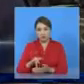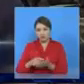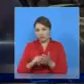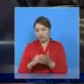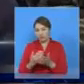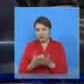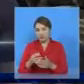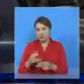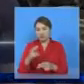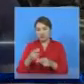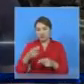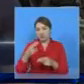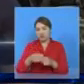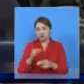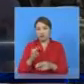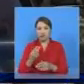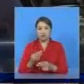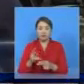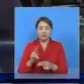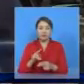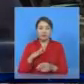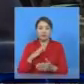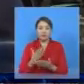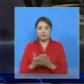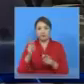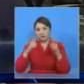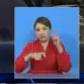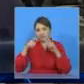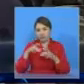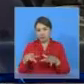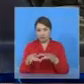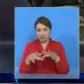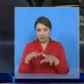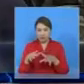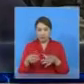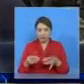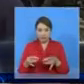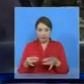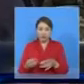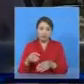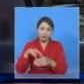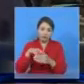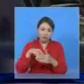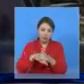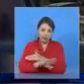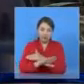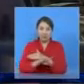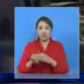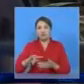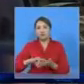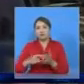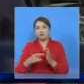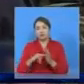и железобетонных, для того, чтобы дождевые воды уходили именно сюда, каналы.